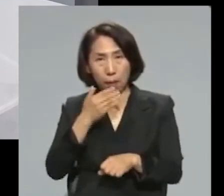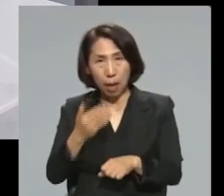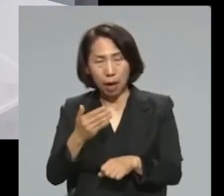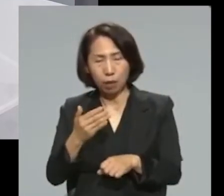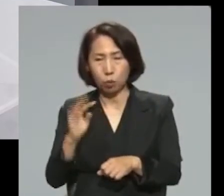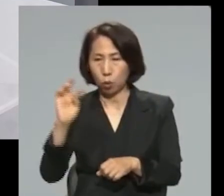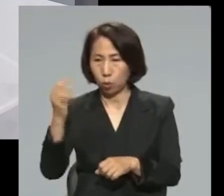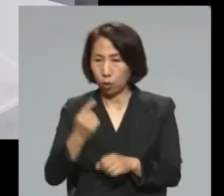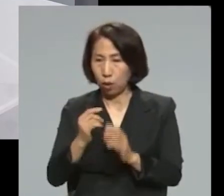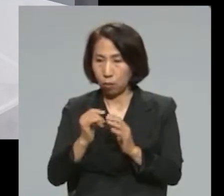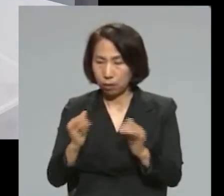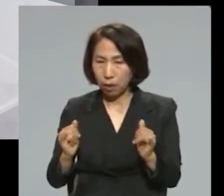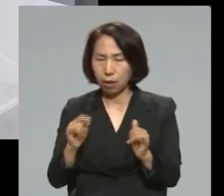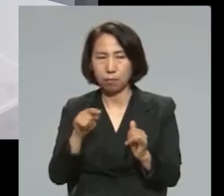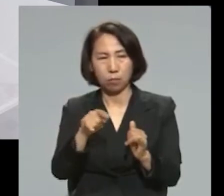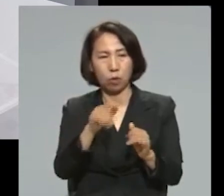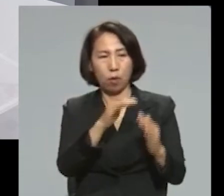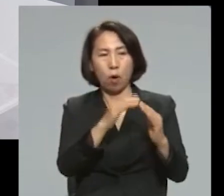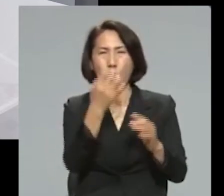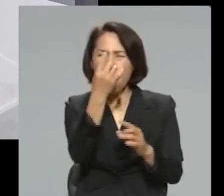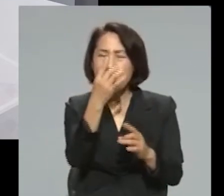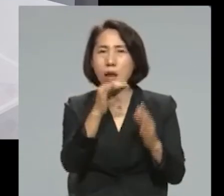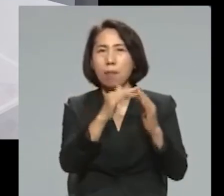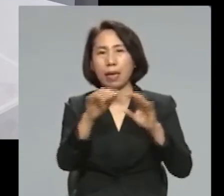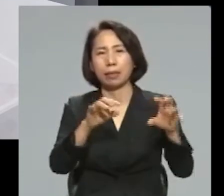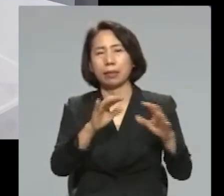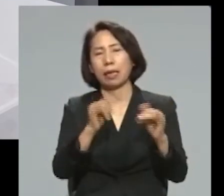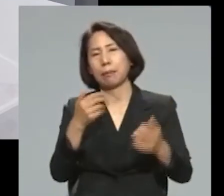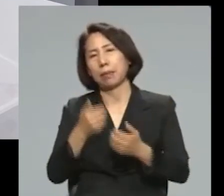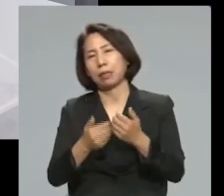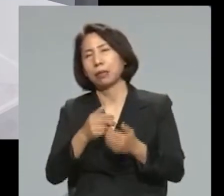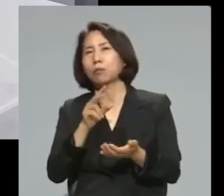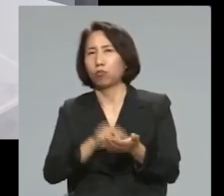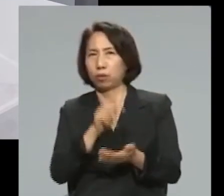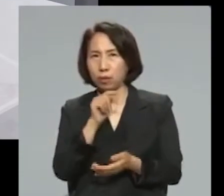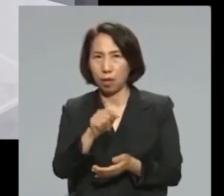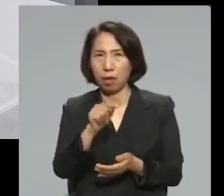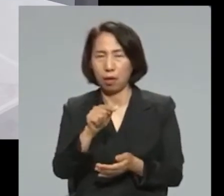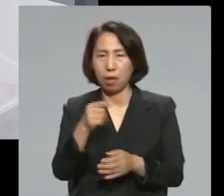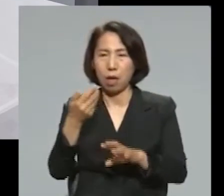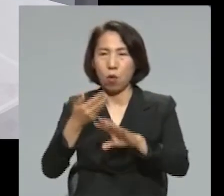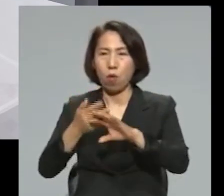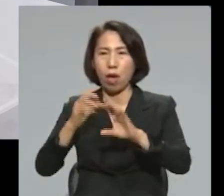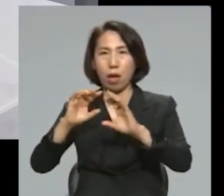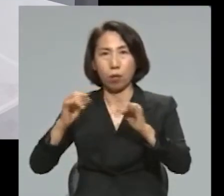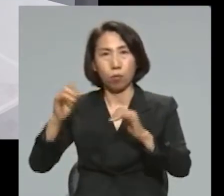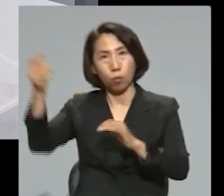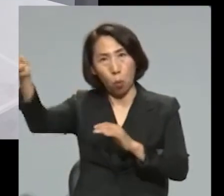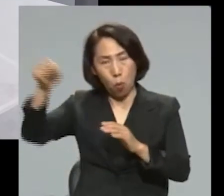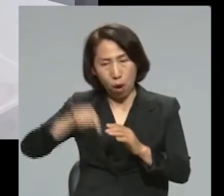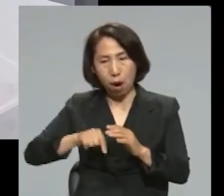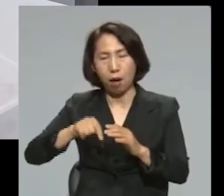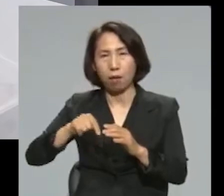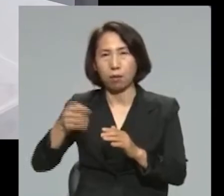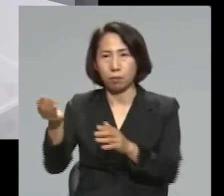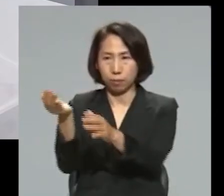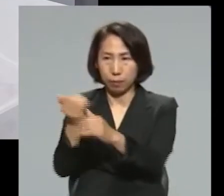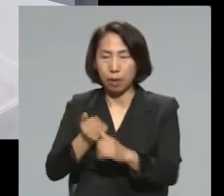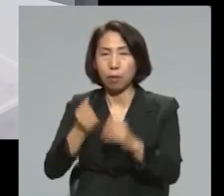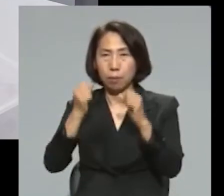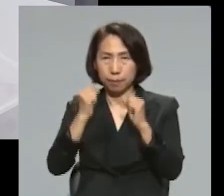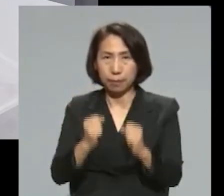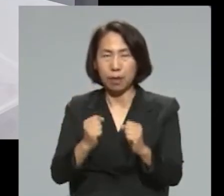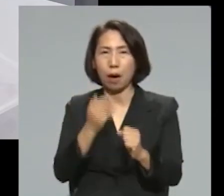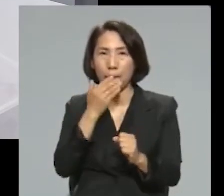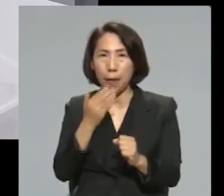융화가 최우선이라 생각합니다. 외부 인구를 유입할 수 있는 귀농 귀촌 지원 정책으로는 귀농